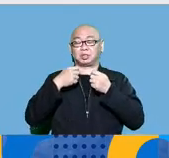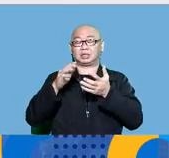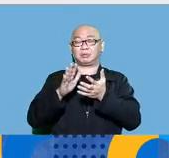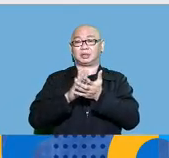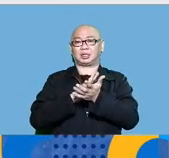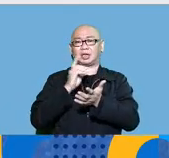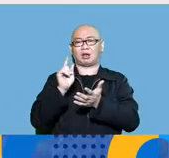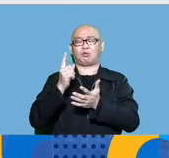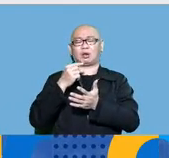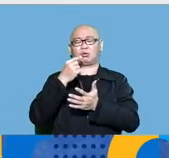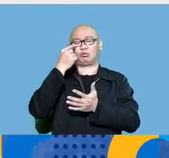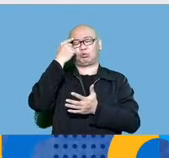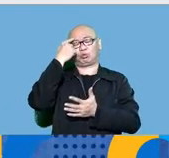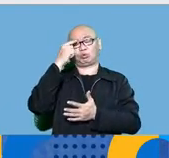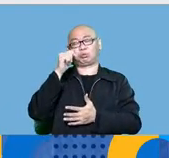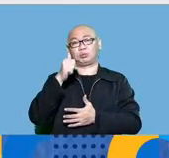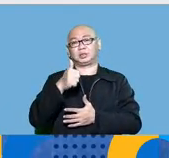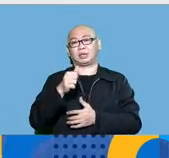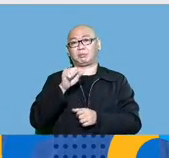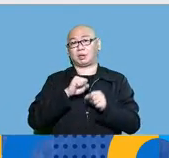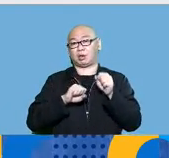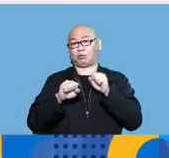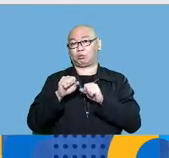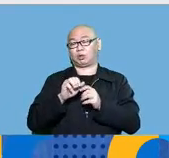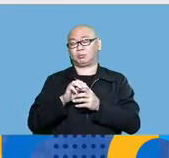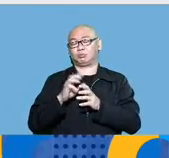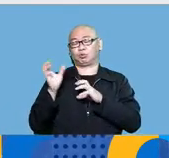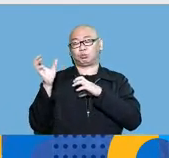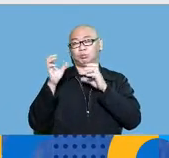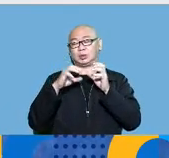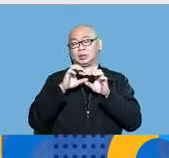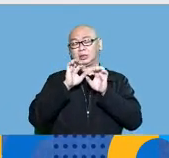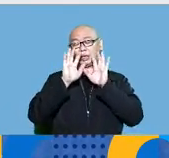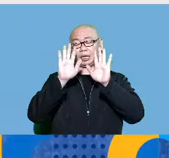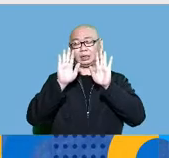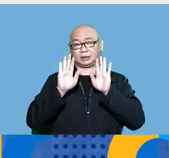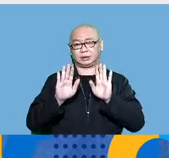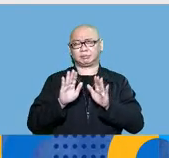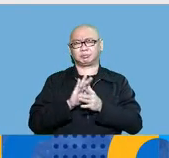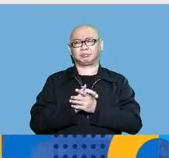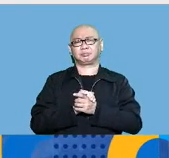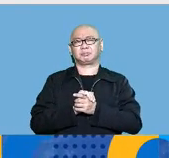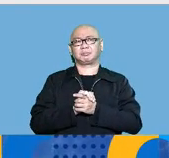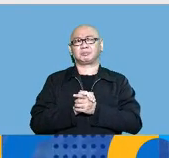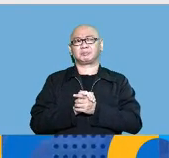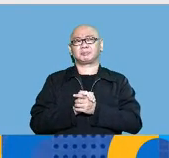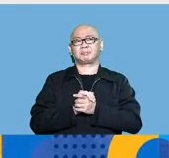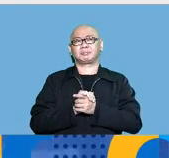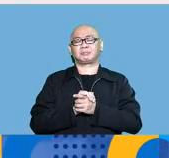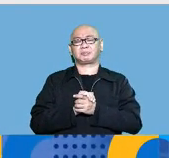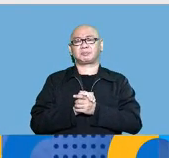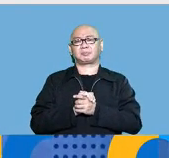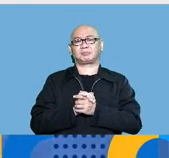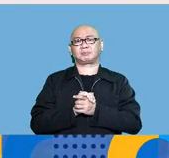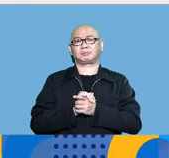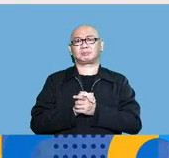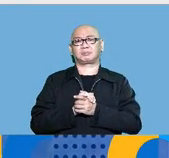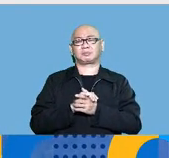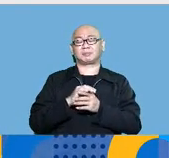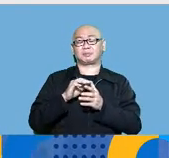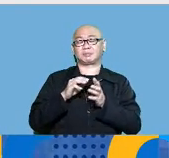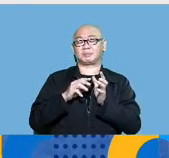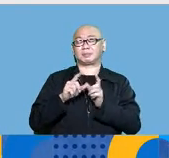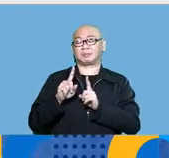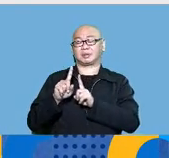saya untuk dapat melakukan publikasi. Mitra penelitian saya, Bapak Dr.